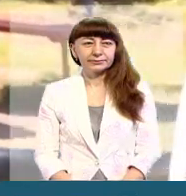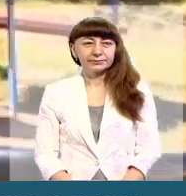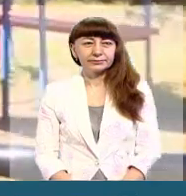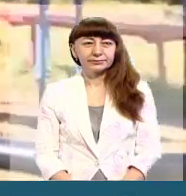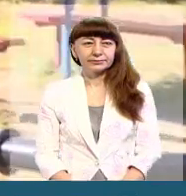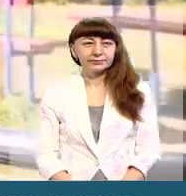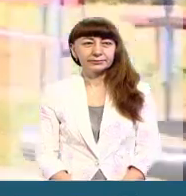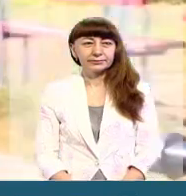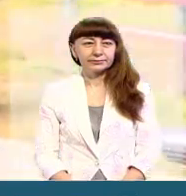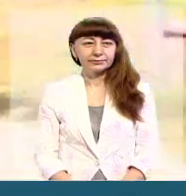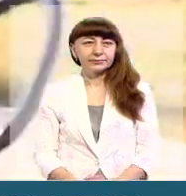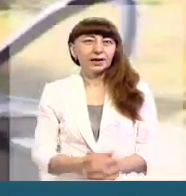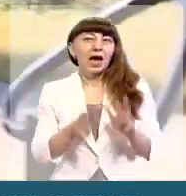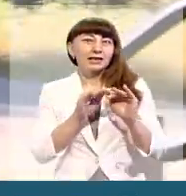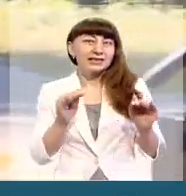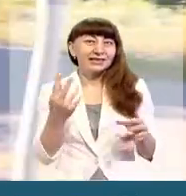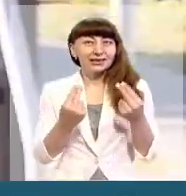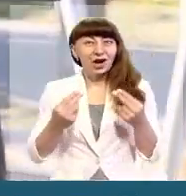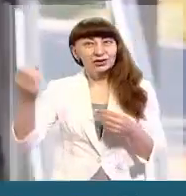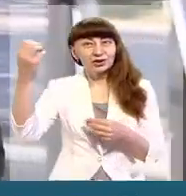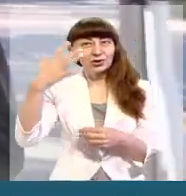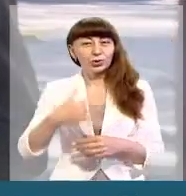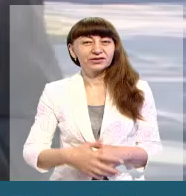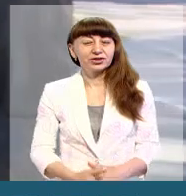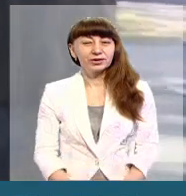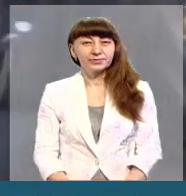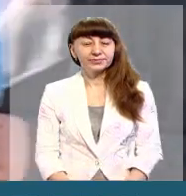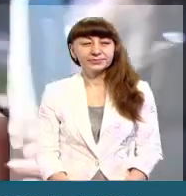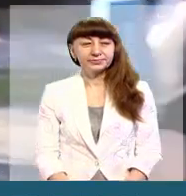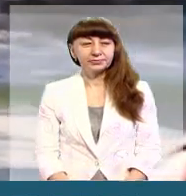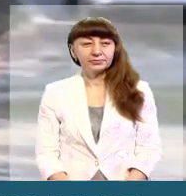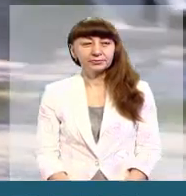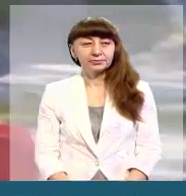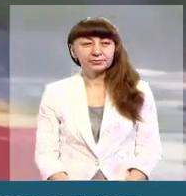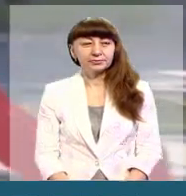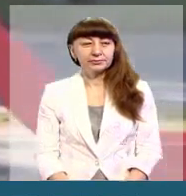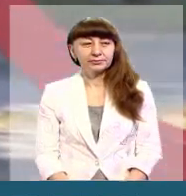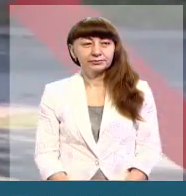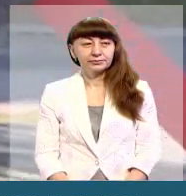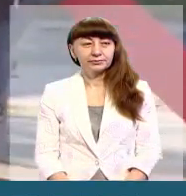Ал кішкентай балалар күн жылыда дәл осы алаңда асыр салып ойнайды.